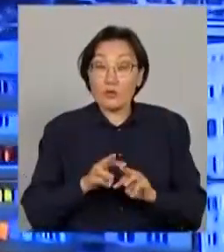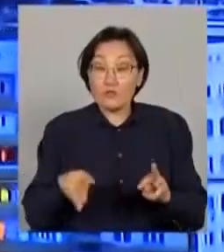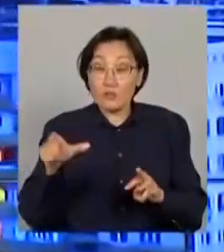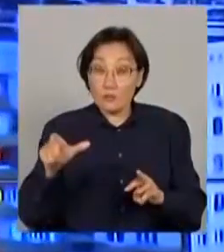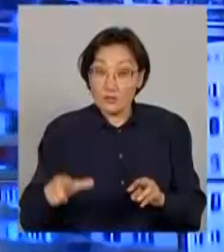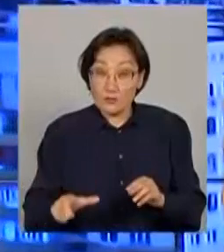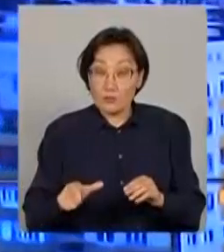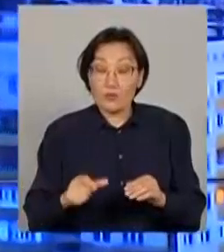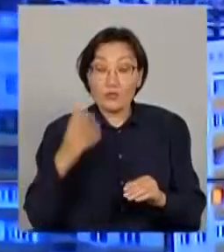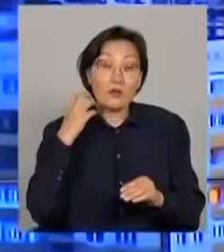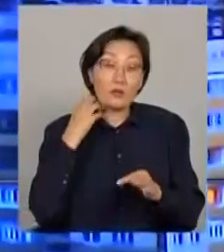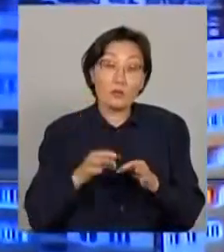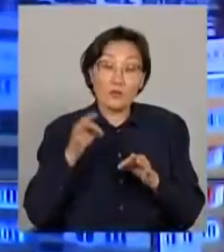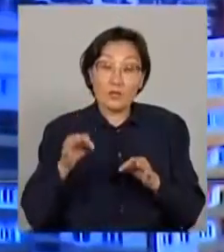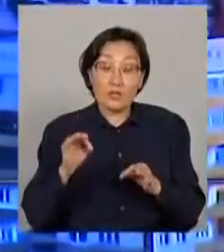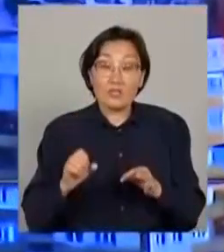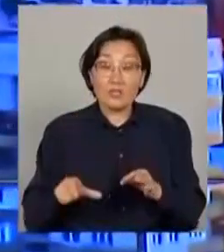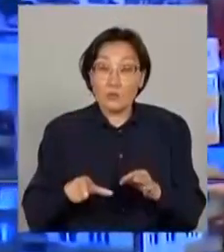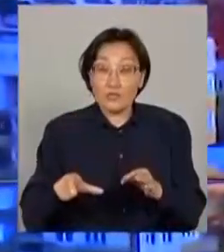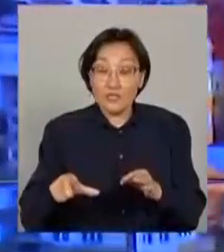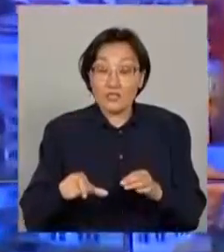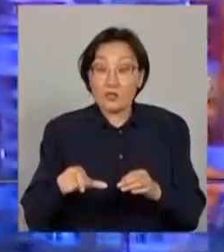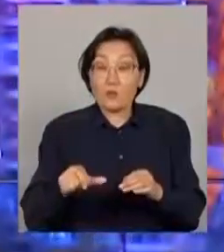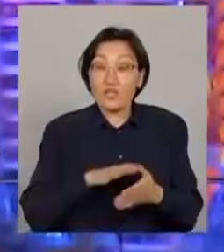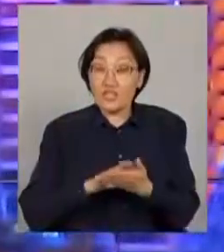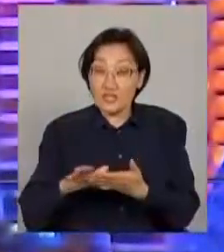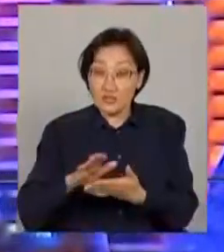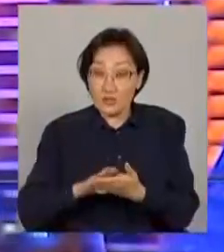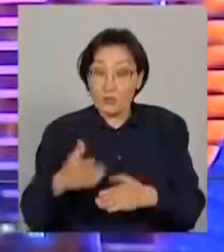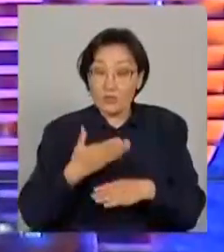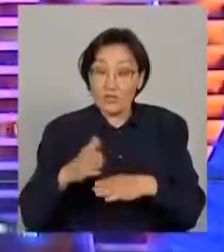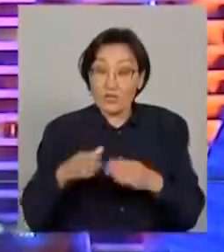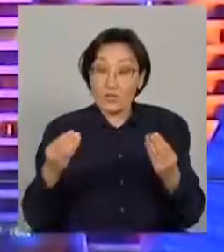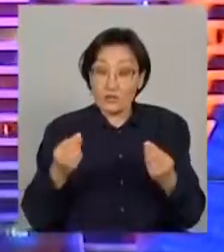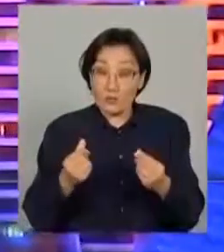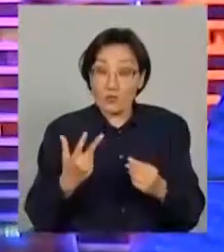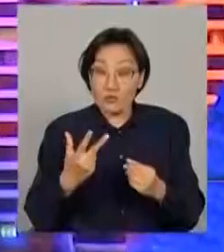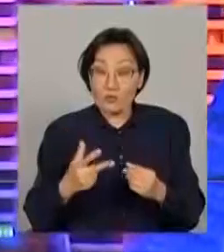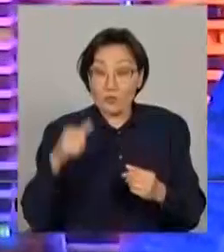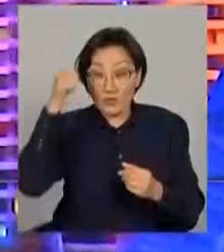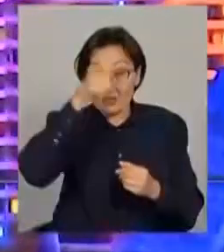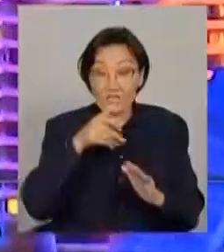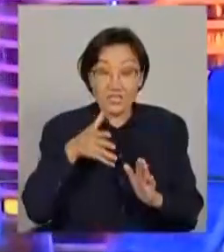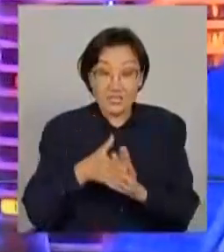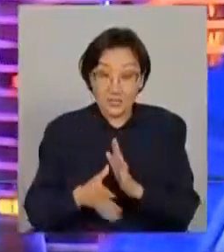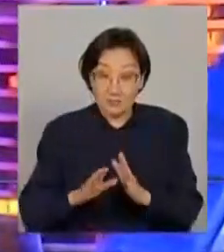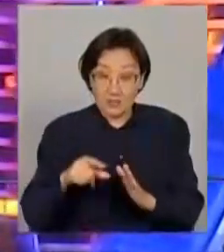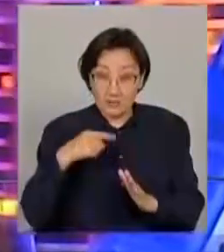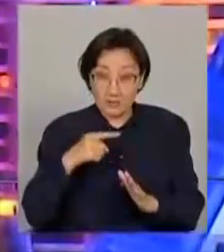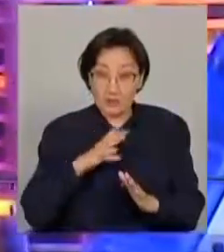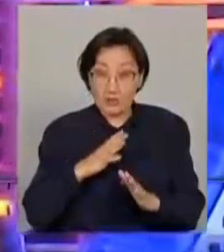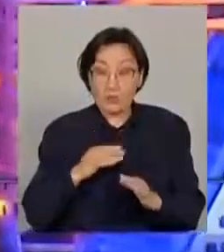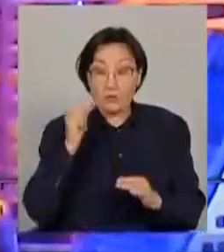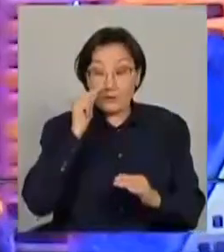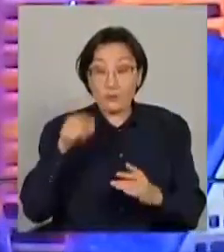Шәріпханов Қызылорда облысындағы Сырдария өзенінің арнасын тазартуға бөлінген қаражат 3-ші жыл игерілмей жатқанын айтты.